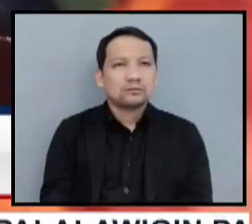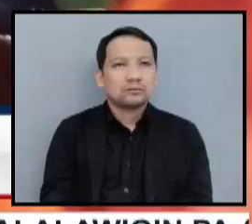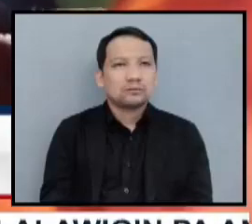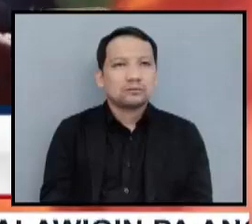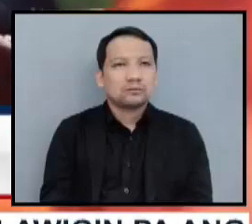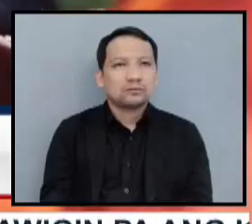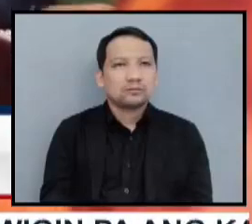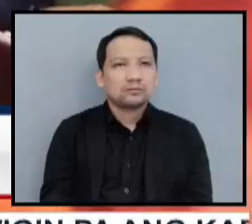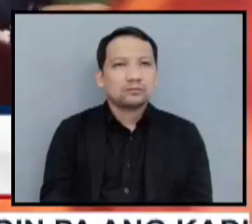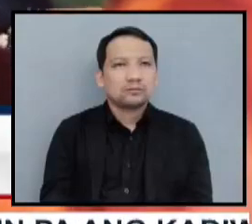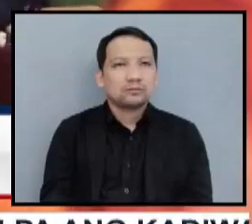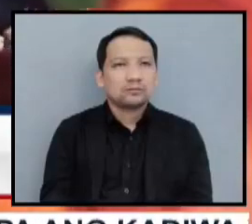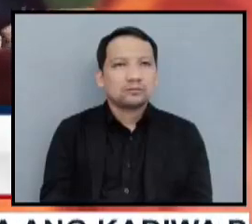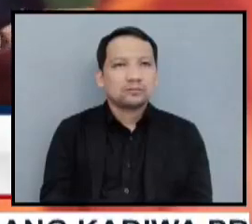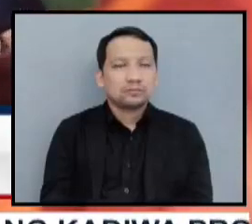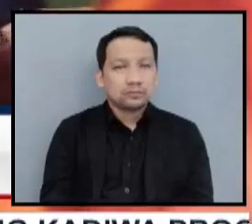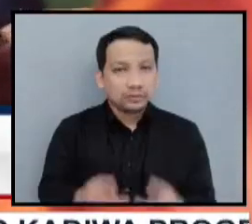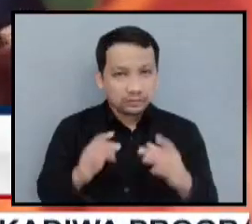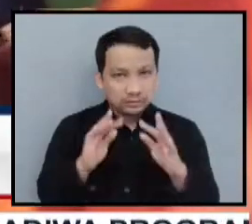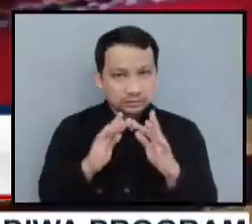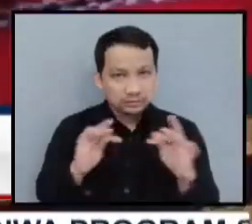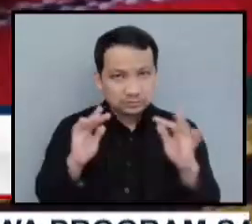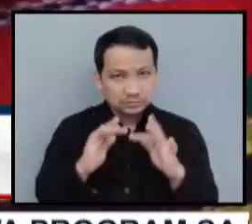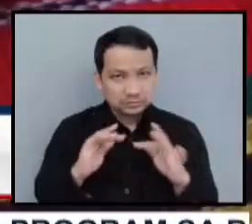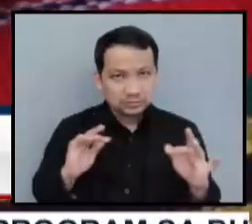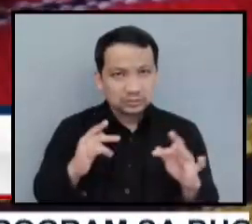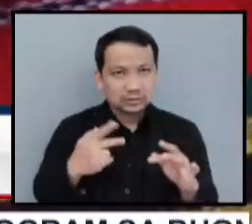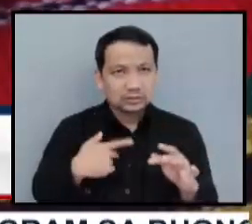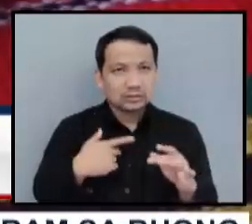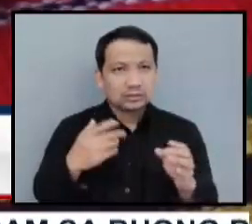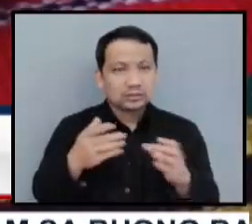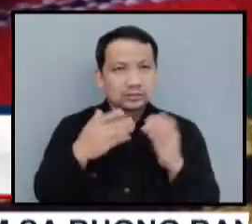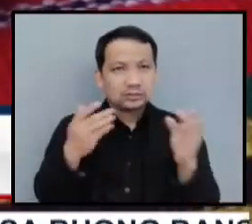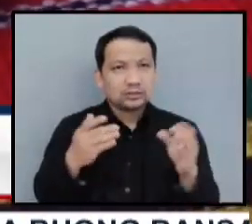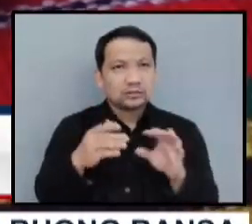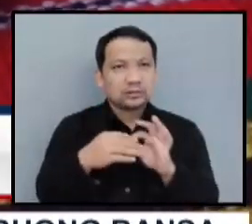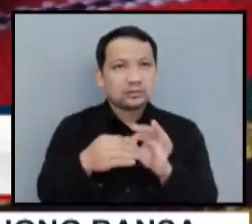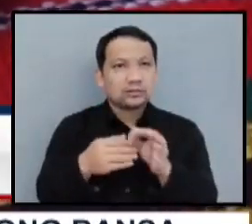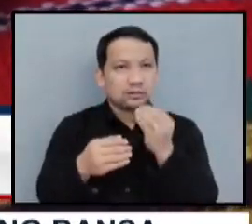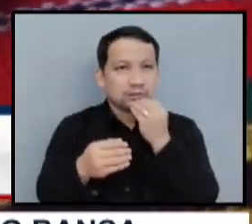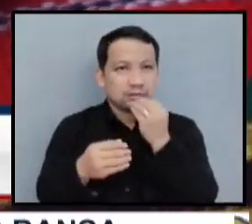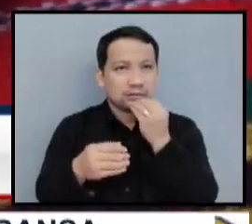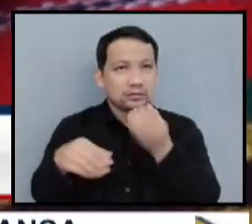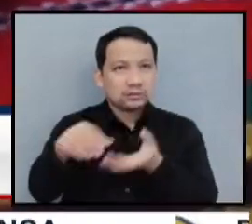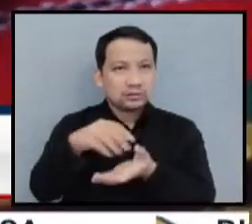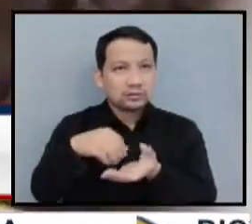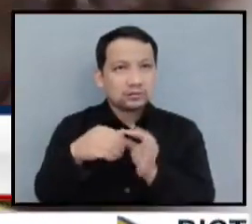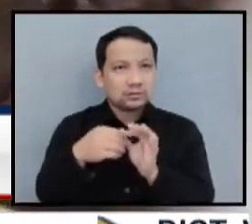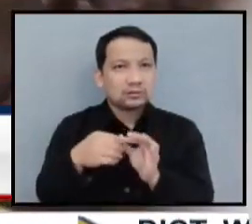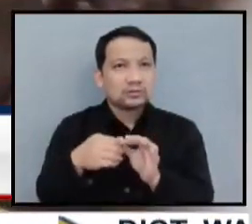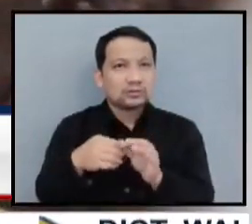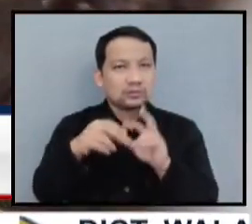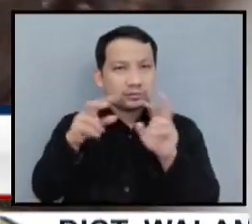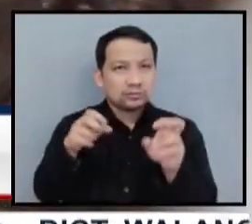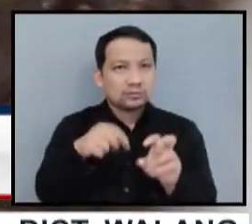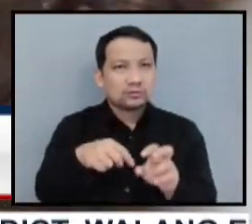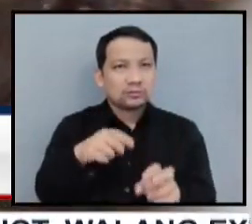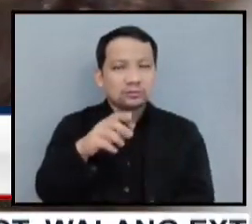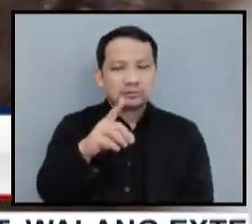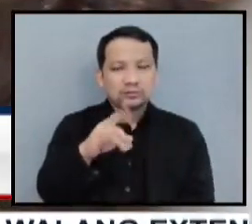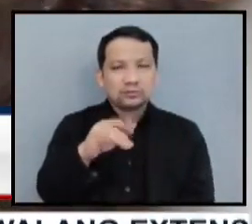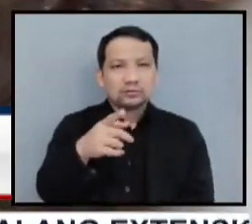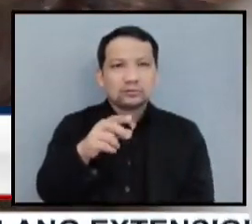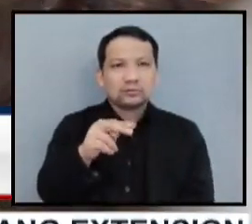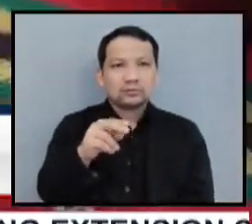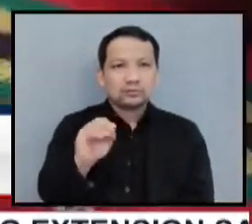At tuwing may okasyon, hindi nawawala ang natatanging Cordilleran food sausage. Tinatawag itong pinunag. Ito